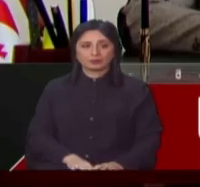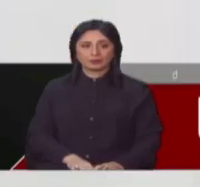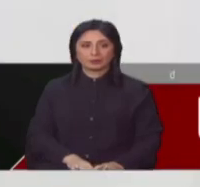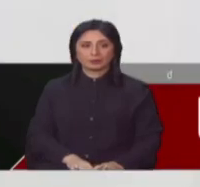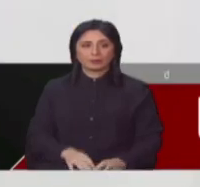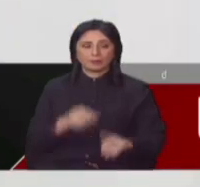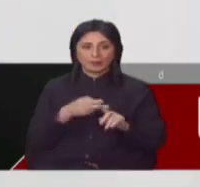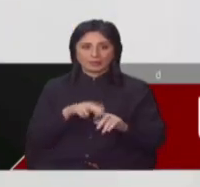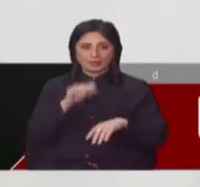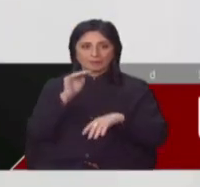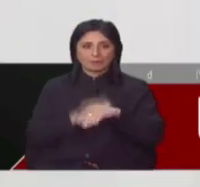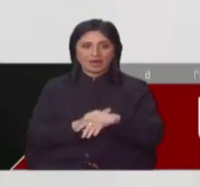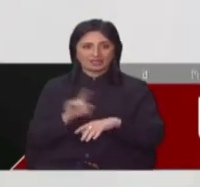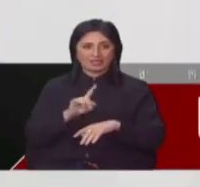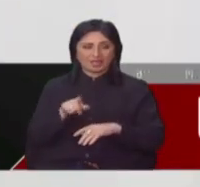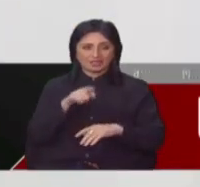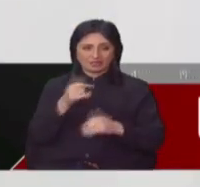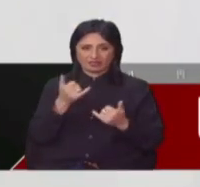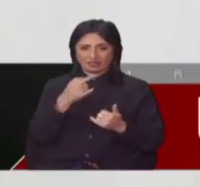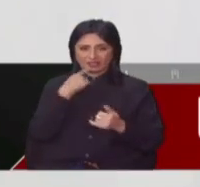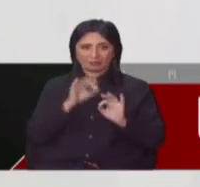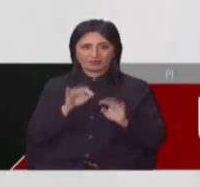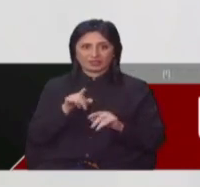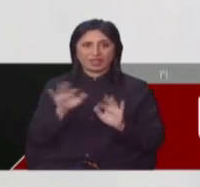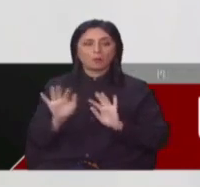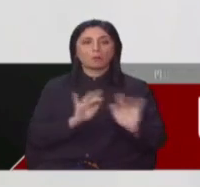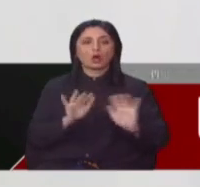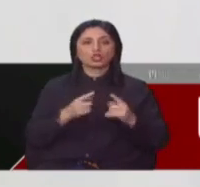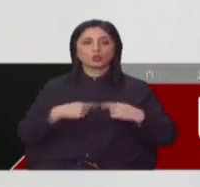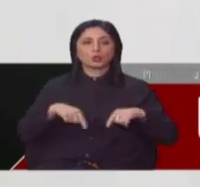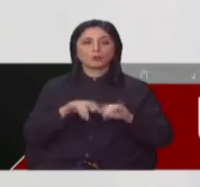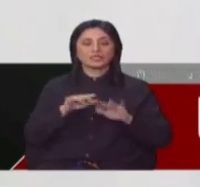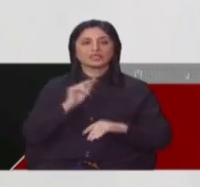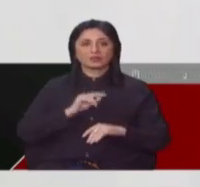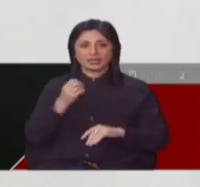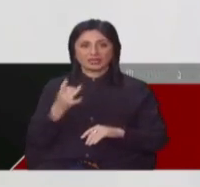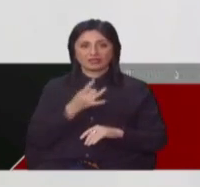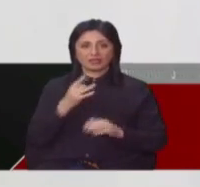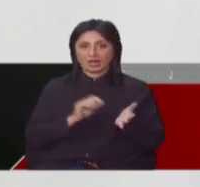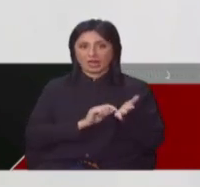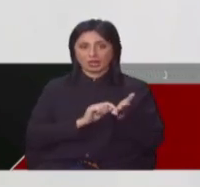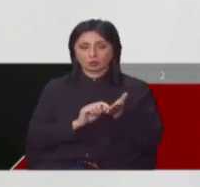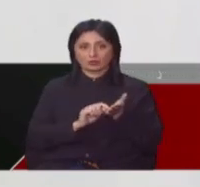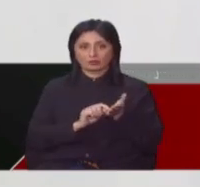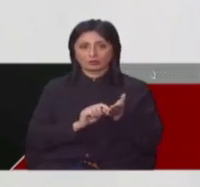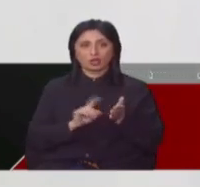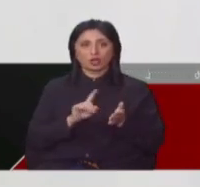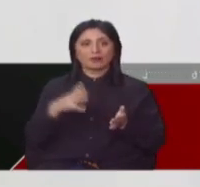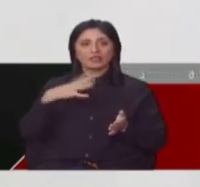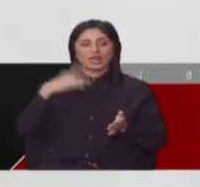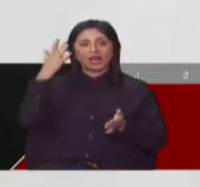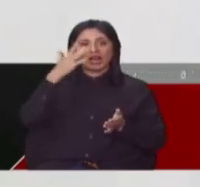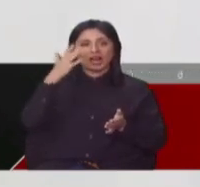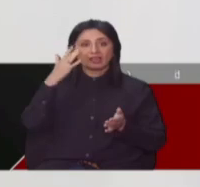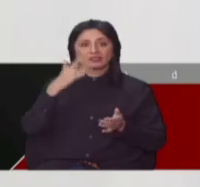Este tuturor pactii răsătse xasă, cu răsătse mitxarit, să procedură comitetul să acționeze, dar ideea vătăl xasus sors. Rom cartul este